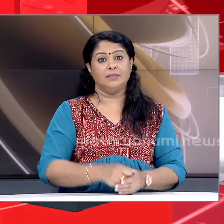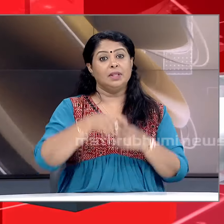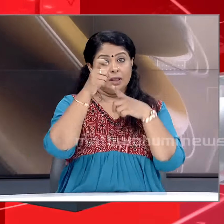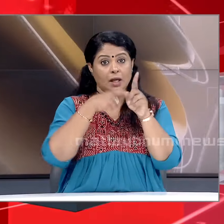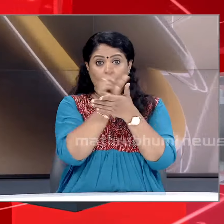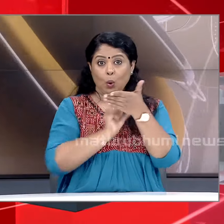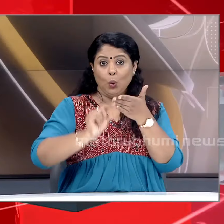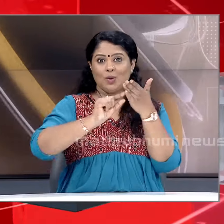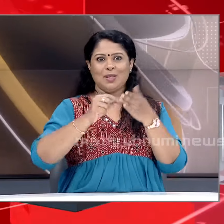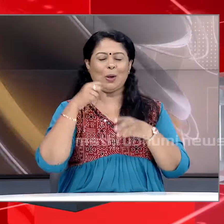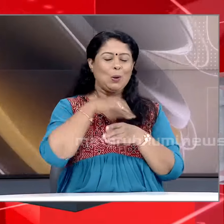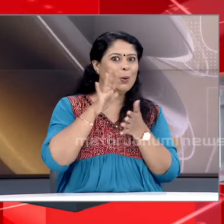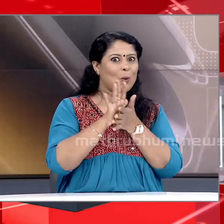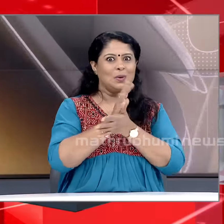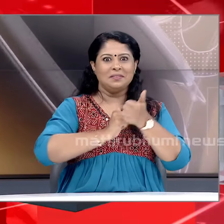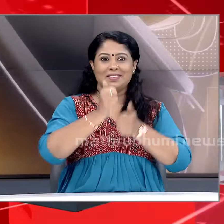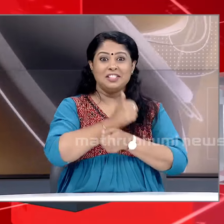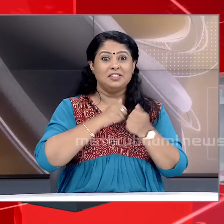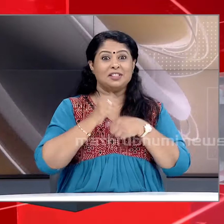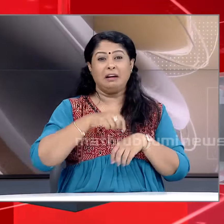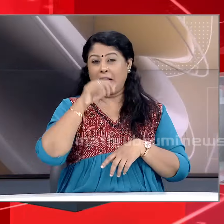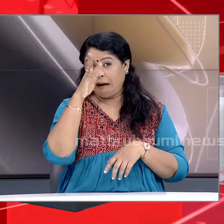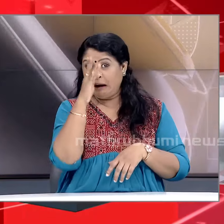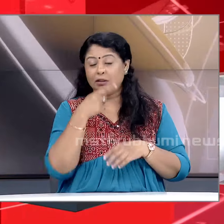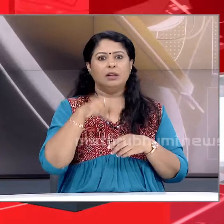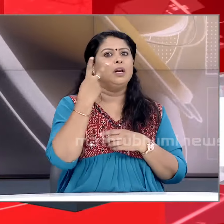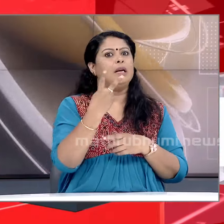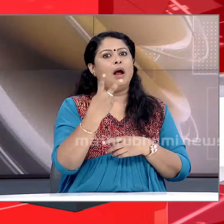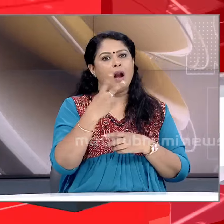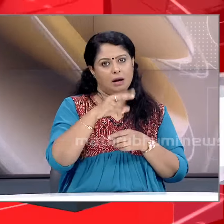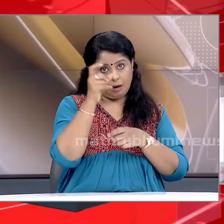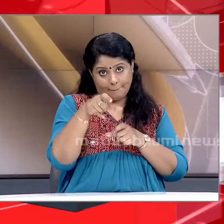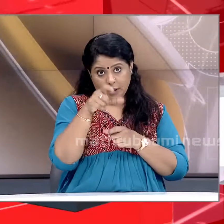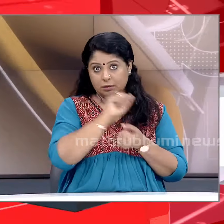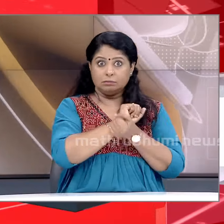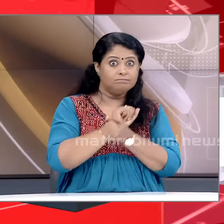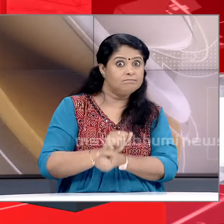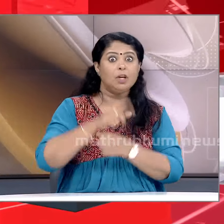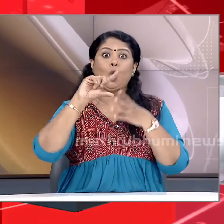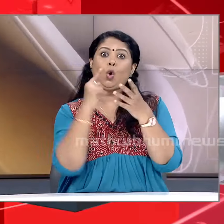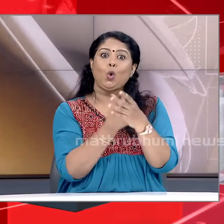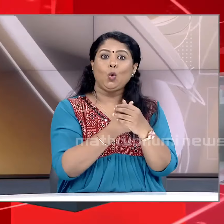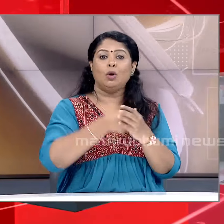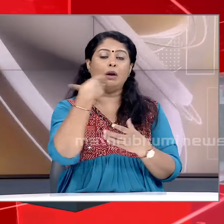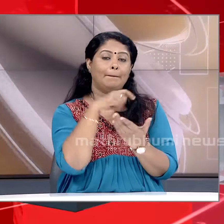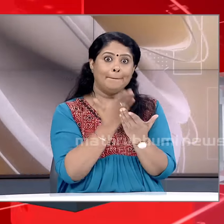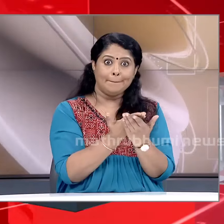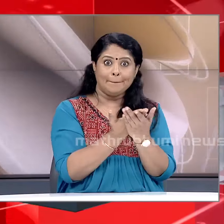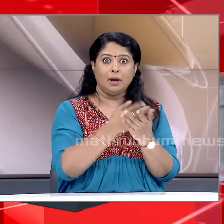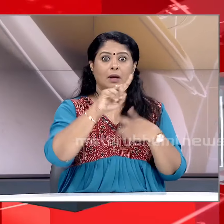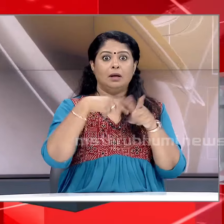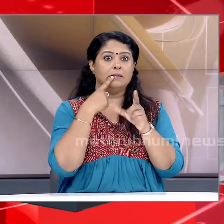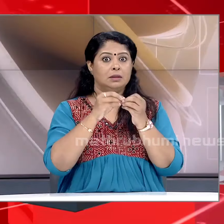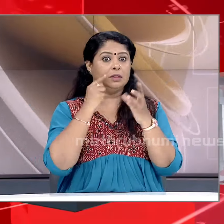കേരള യൂണിവേഴ്സിറ്റി കലോത്സവത്തിലെ കോഴാരോപണത്തിൽ മൂന്ന് വിധികർത്താക്കൾ അറസ്റ്റിലായിരിക്കുന്നു. സർവകലാശാല യൂണിയന്റെ പരാതിയിലാണ് നടപടി. ജെബിൻ ജെ